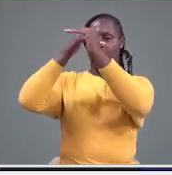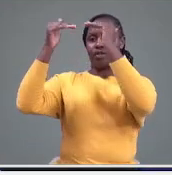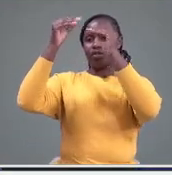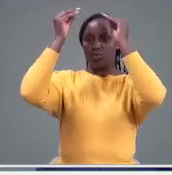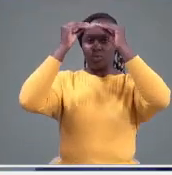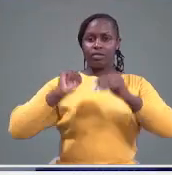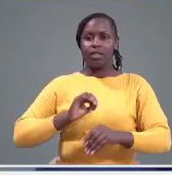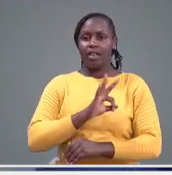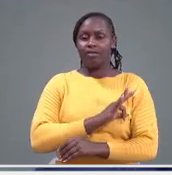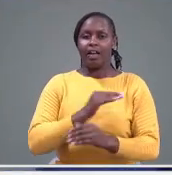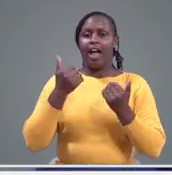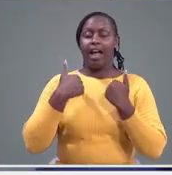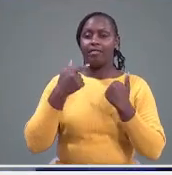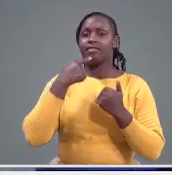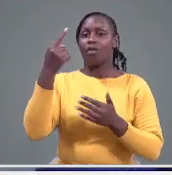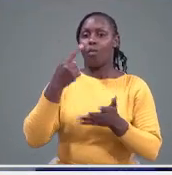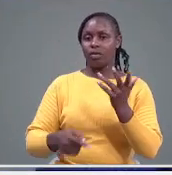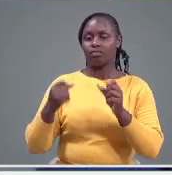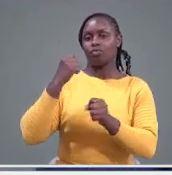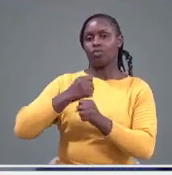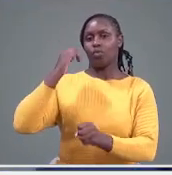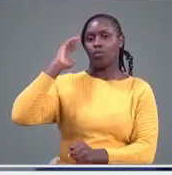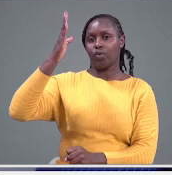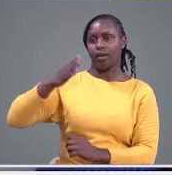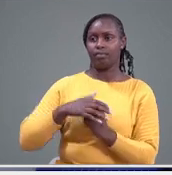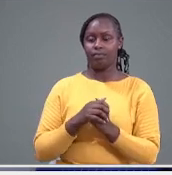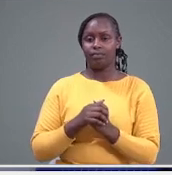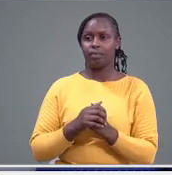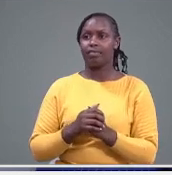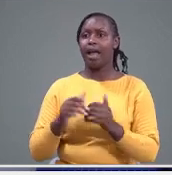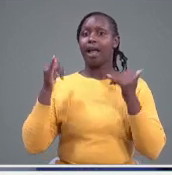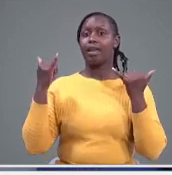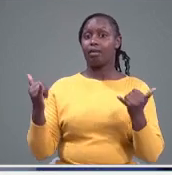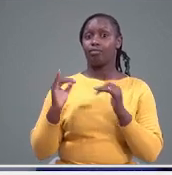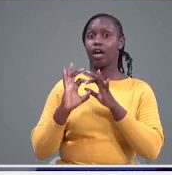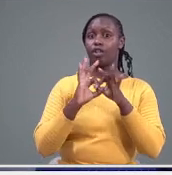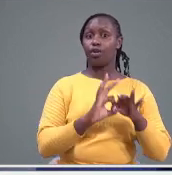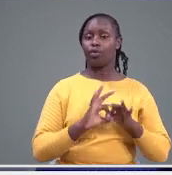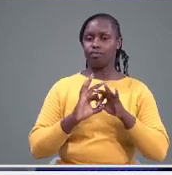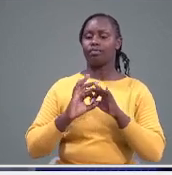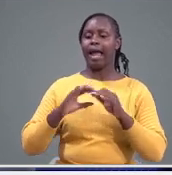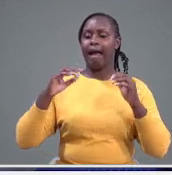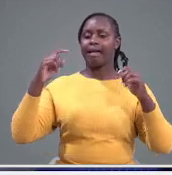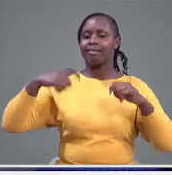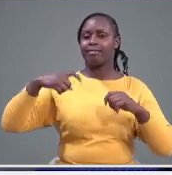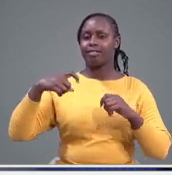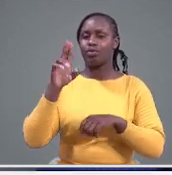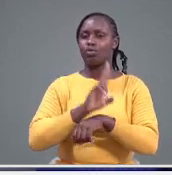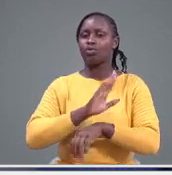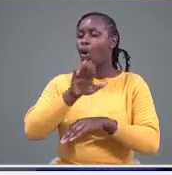mwelekeo watakaochukua. The unions will be forced to use all available means that they deem fit to have